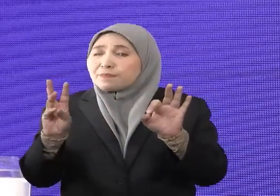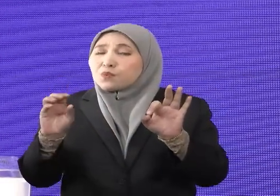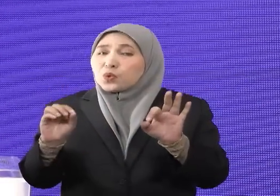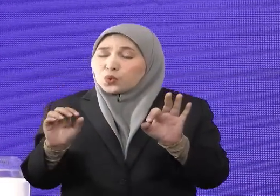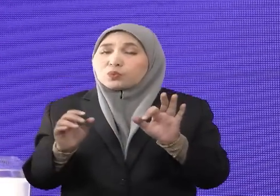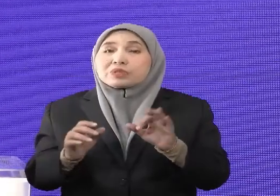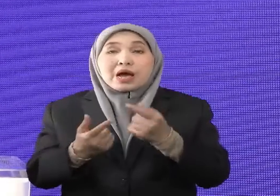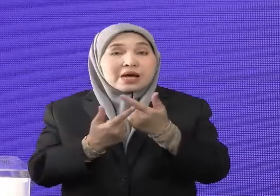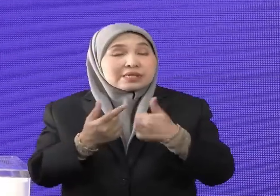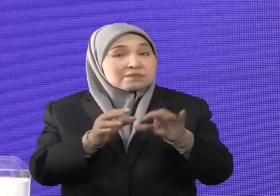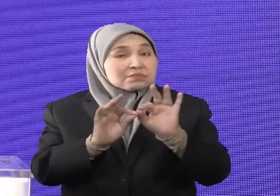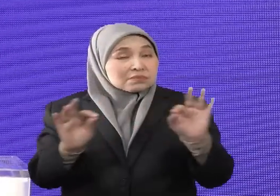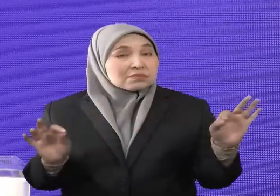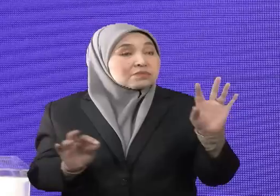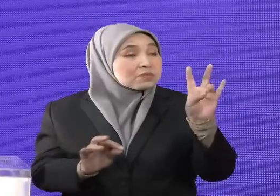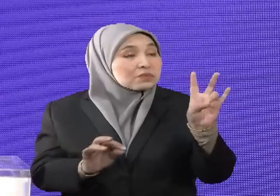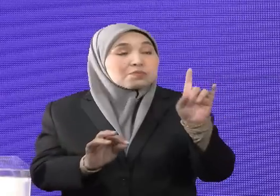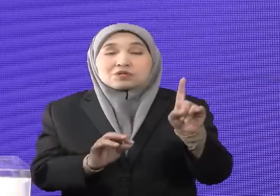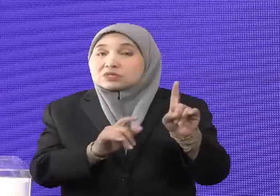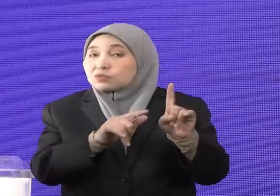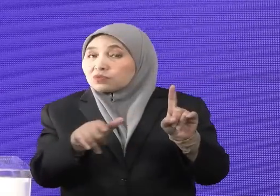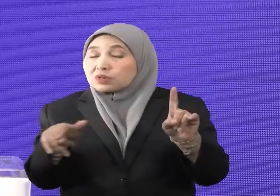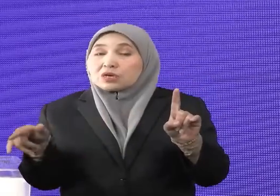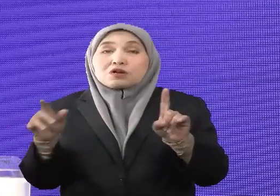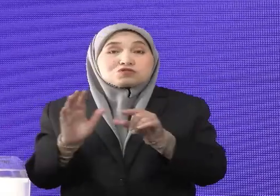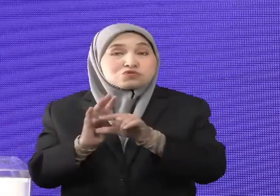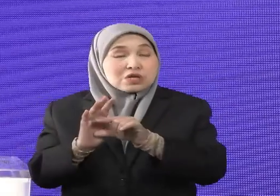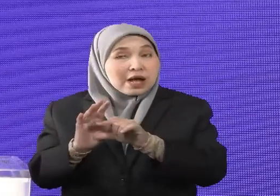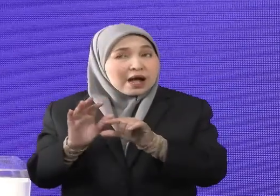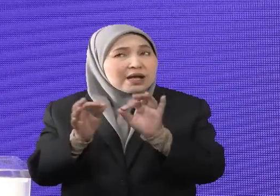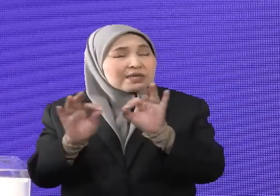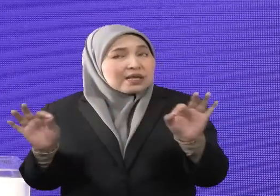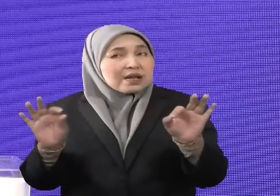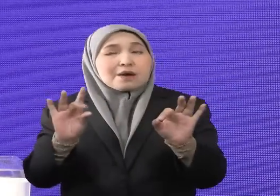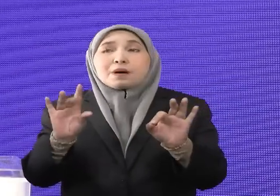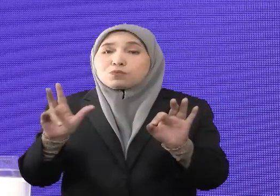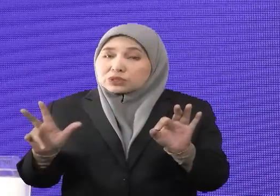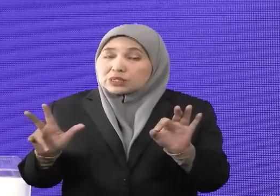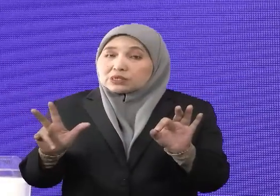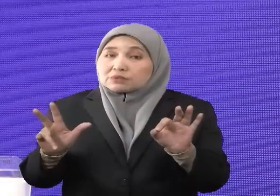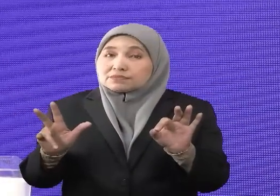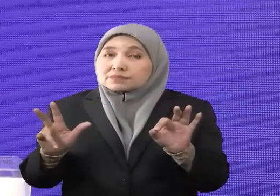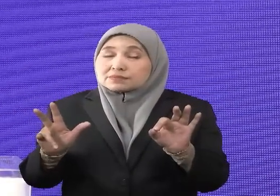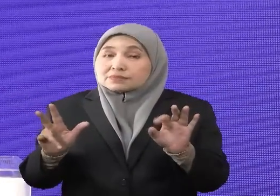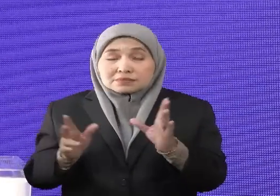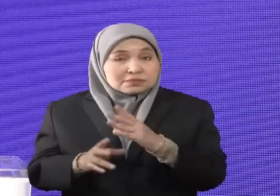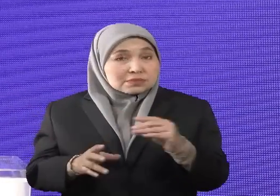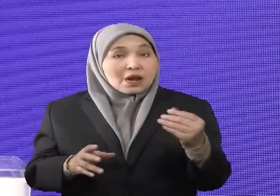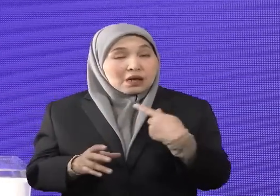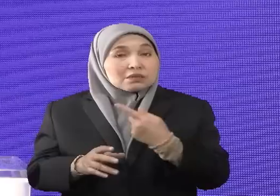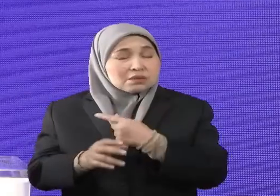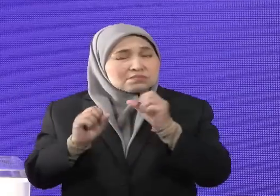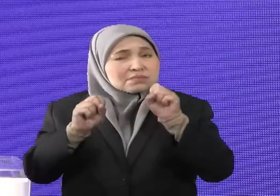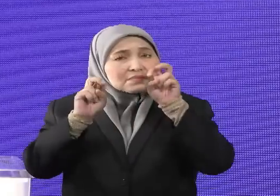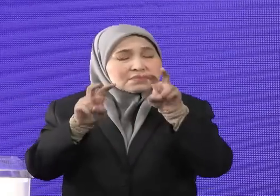ya daripada ayat 71 Surah Al Imron sehingga ayat 83 ya Dan kita boleh